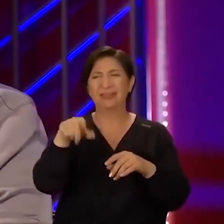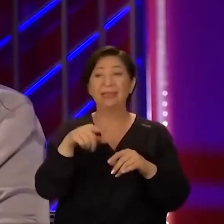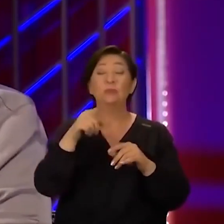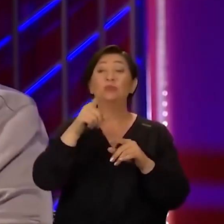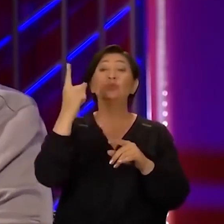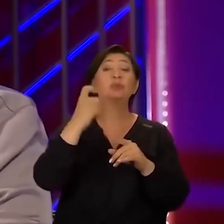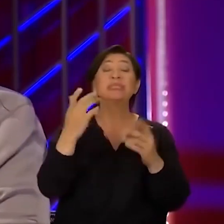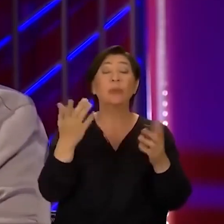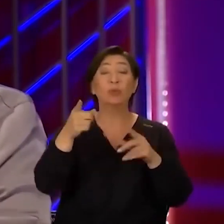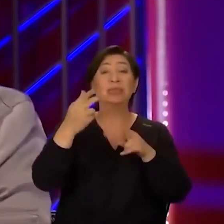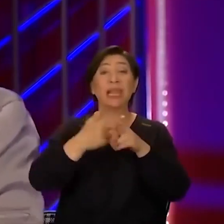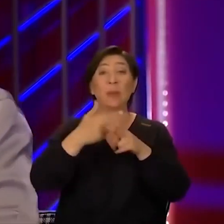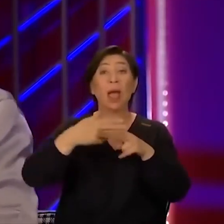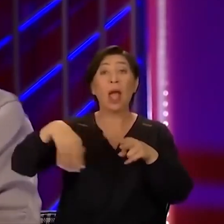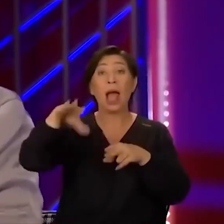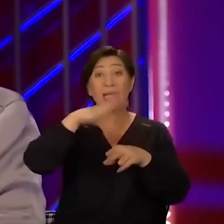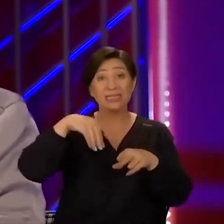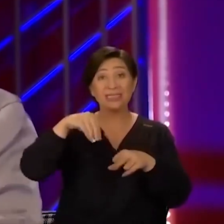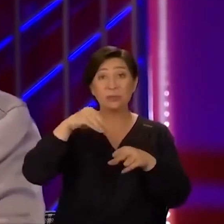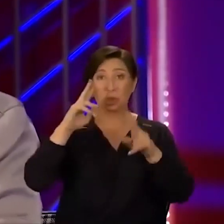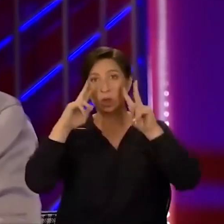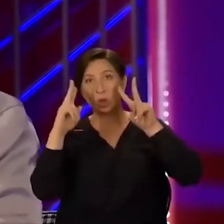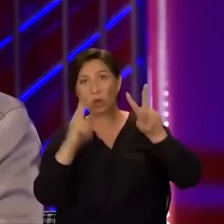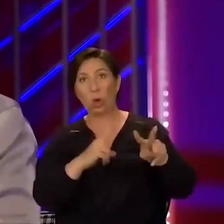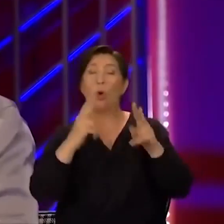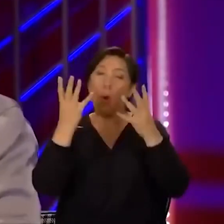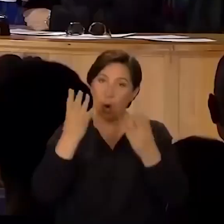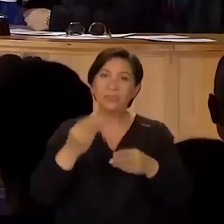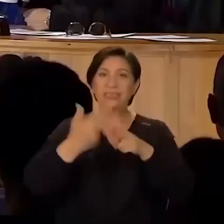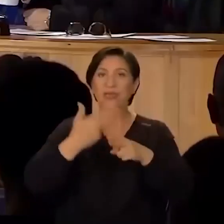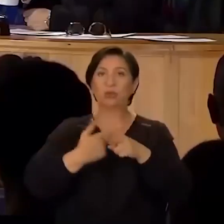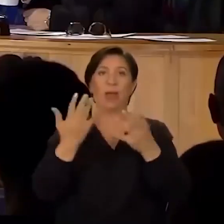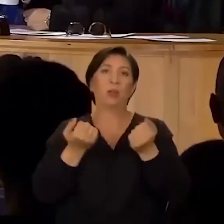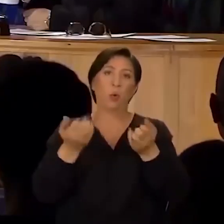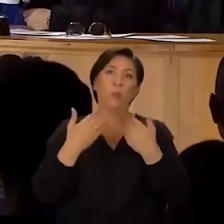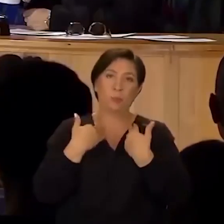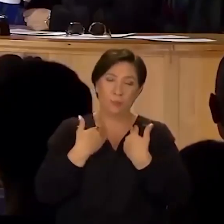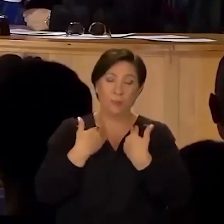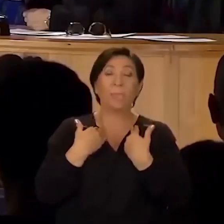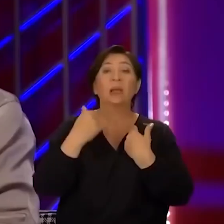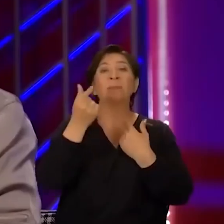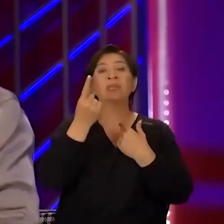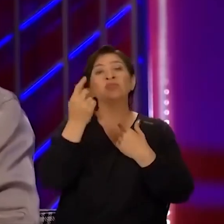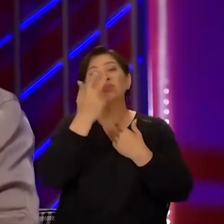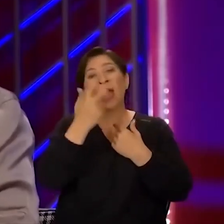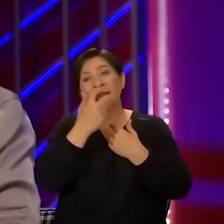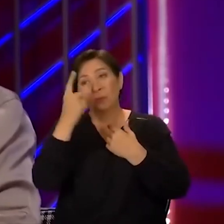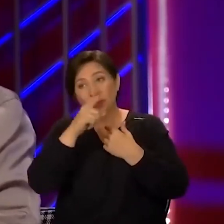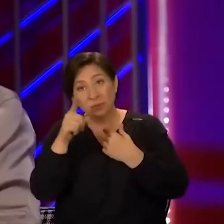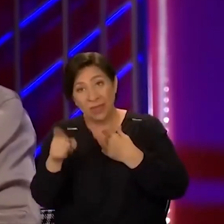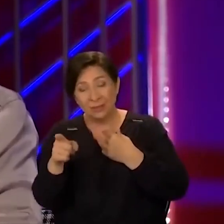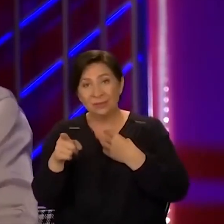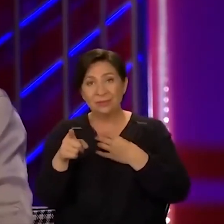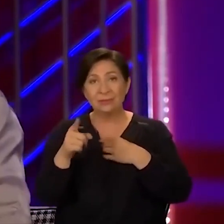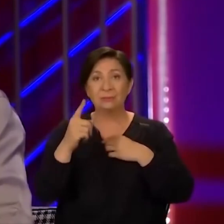bu durum gelmesinin sebebi de benim bu deneyimi herkesin hepinizin gözünde yaşıyor tecrübe etmemden oluyor yarışların şarkılarından